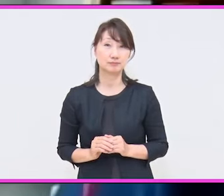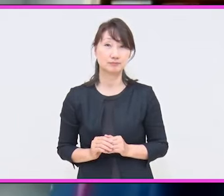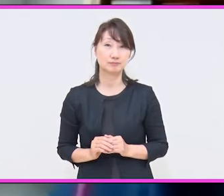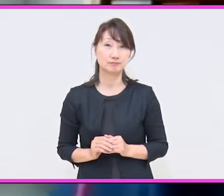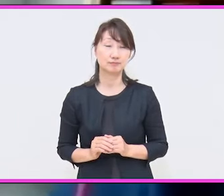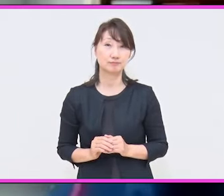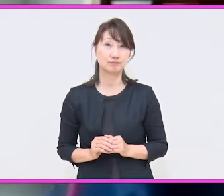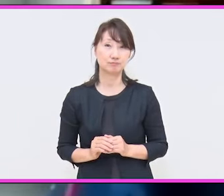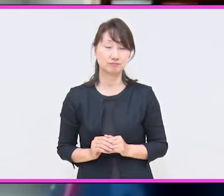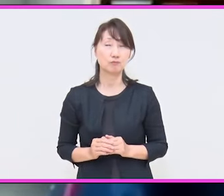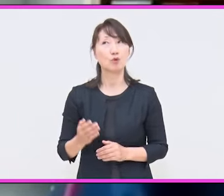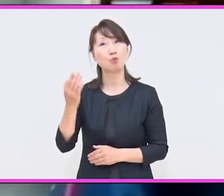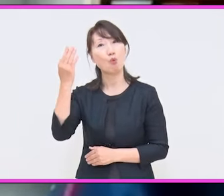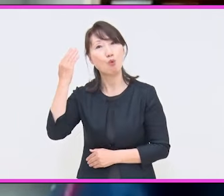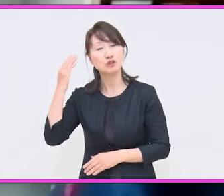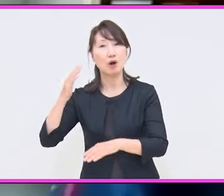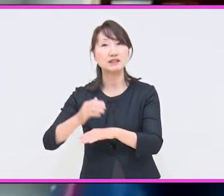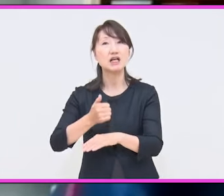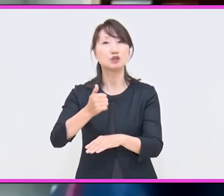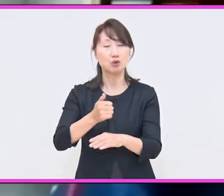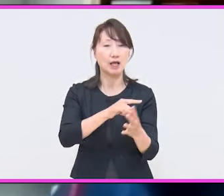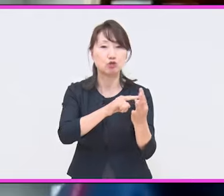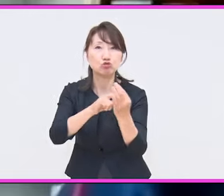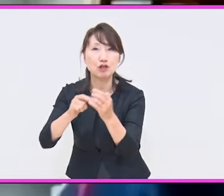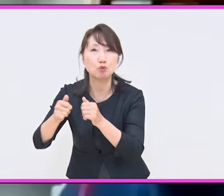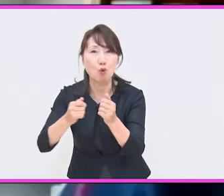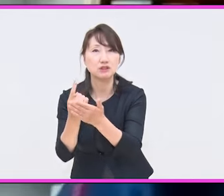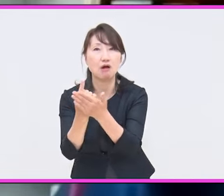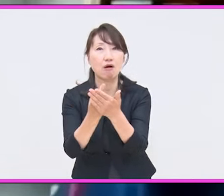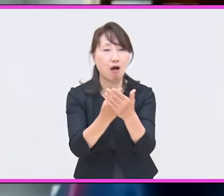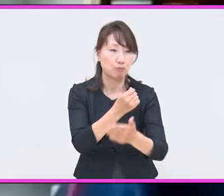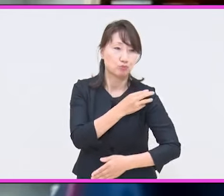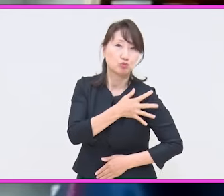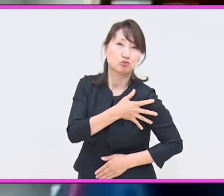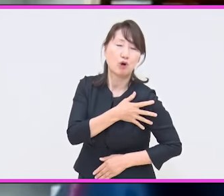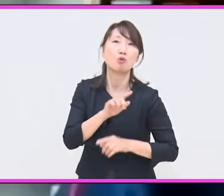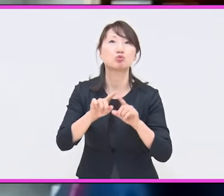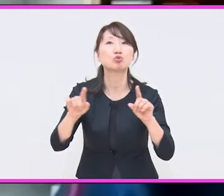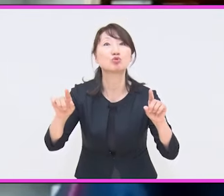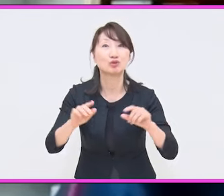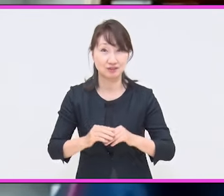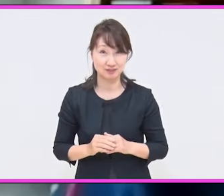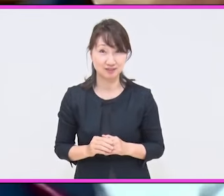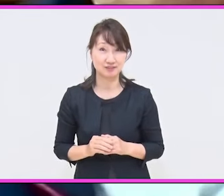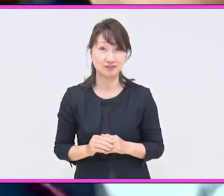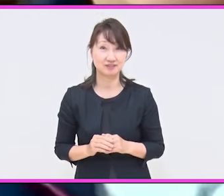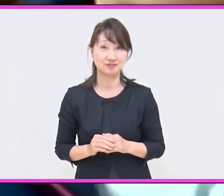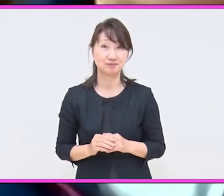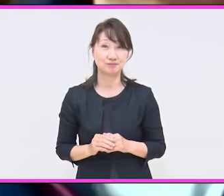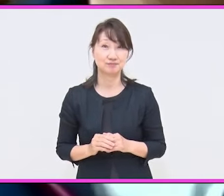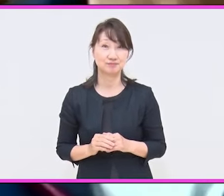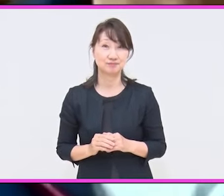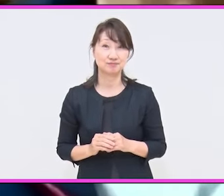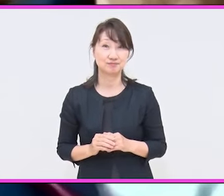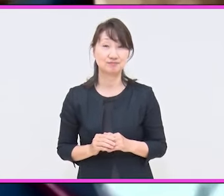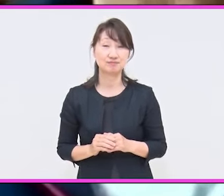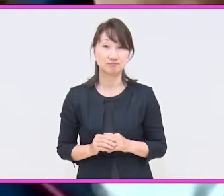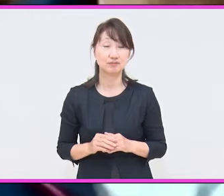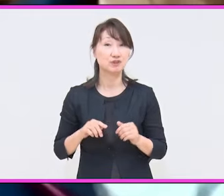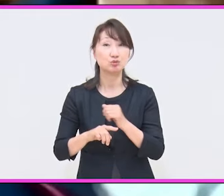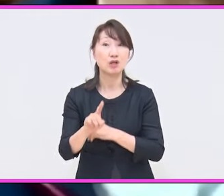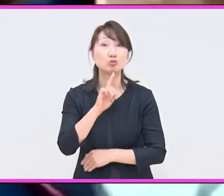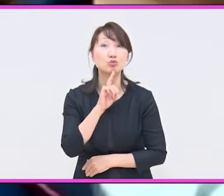It was quite normal for athletes to have to participate in many sports at that time because there